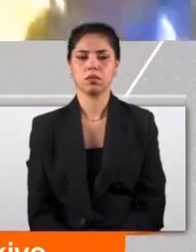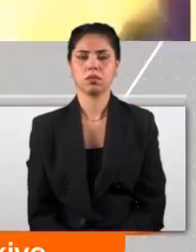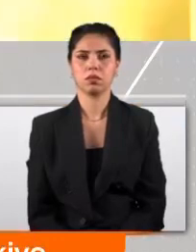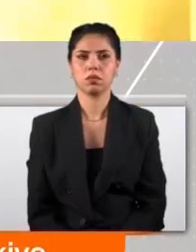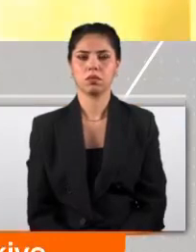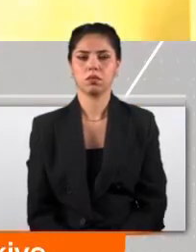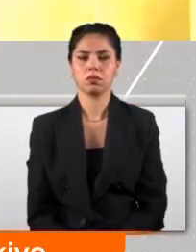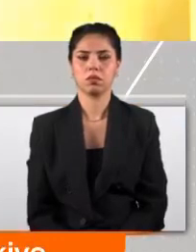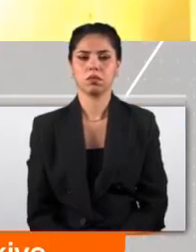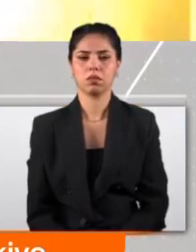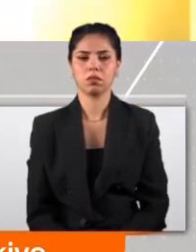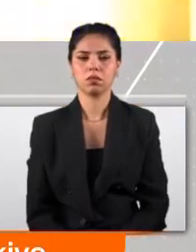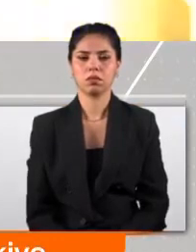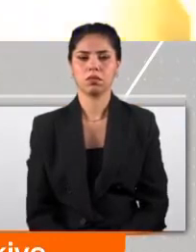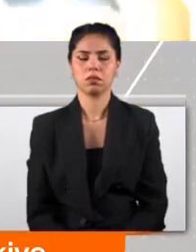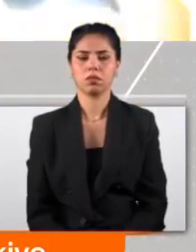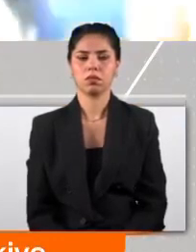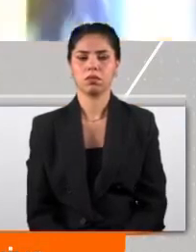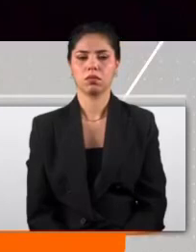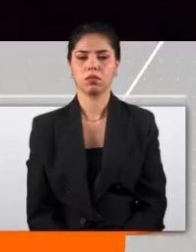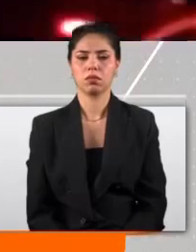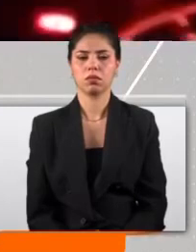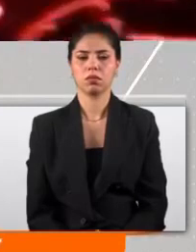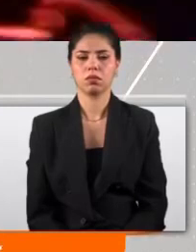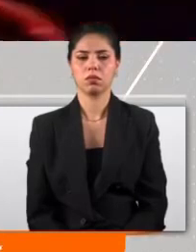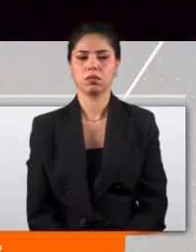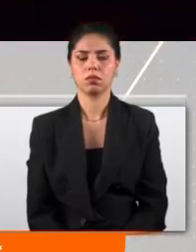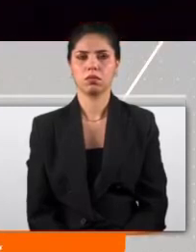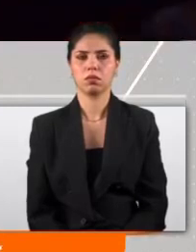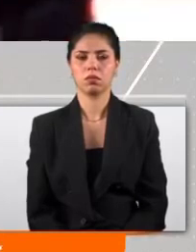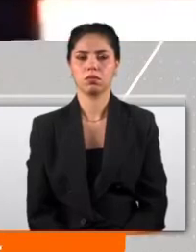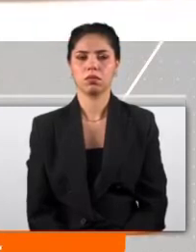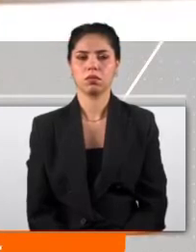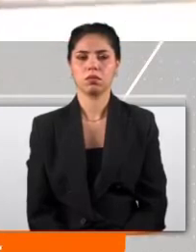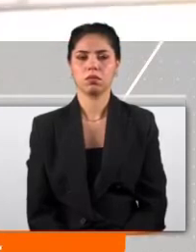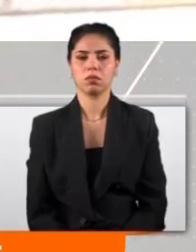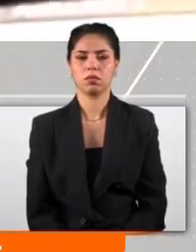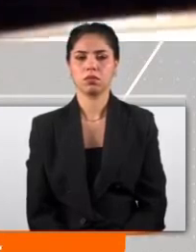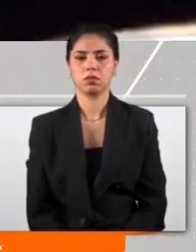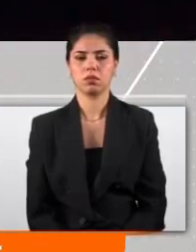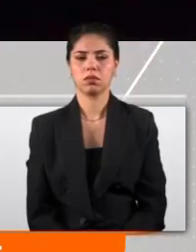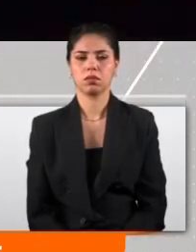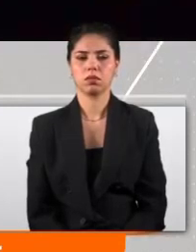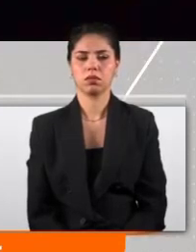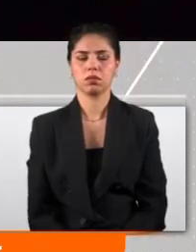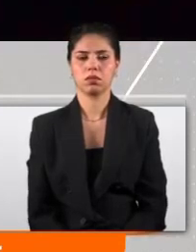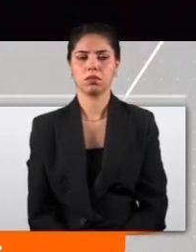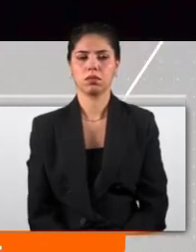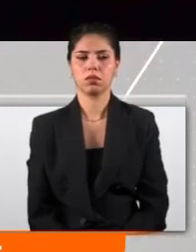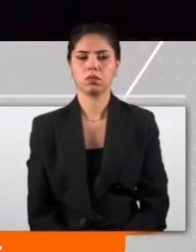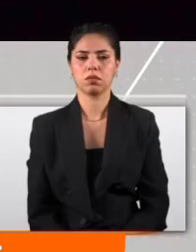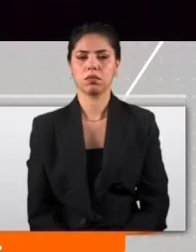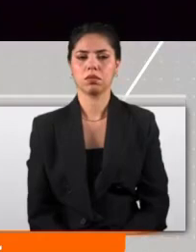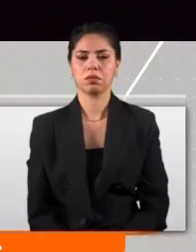gelen dedi, görsün diye ATV'yi ters çevirdi. Flaşörleri de en arkaya geçip yaktı yani. Görmemeleri imkansız gibi bir şey. Arabanın çok süratli olduğunu